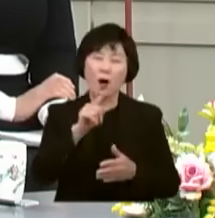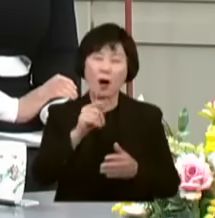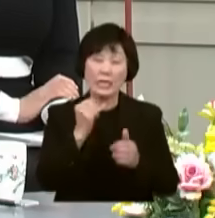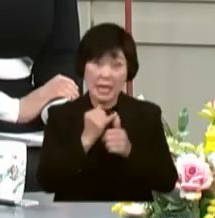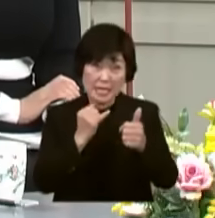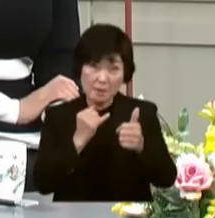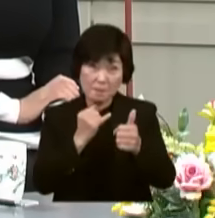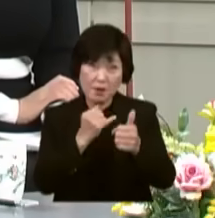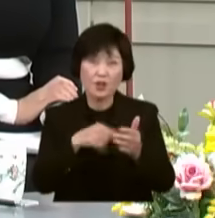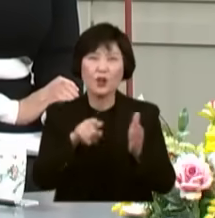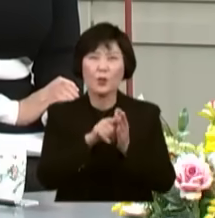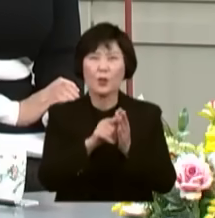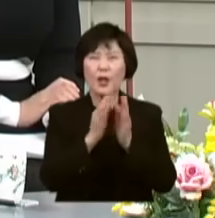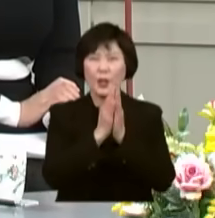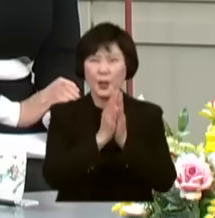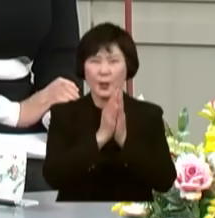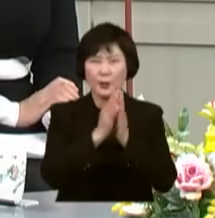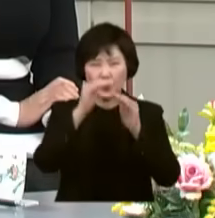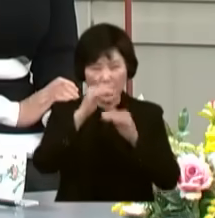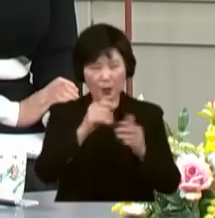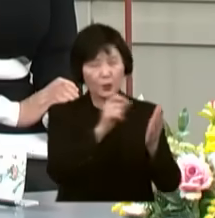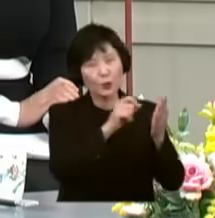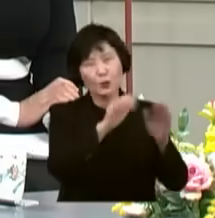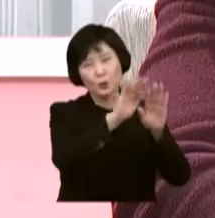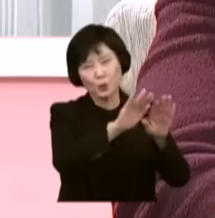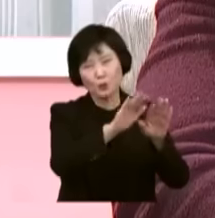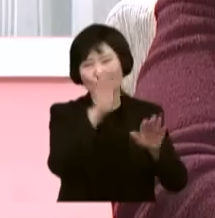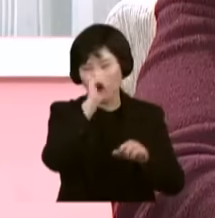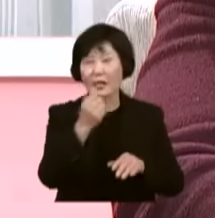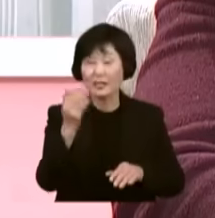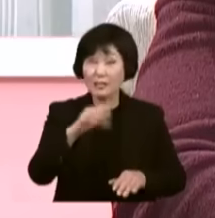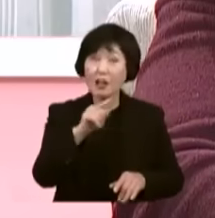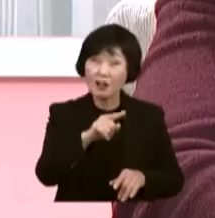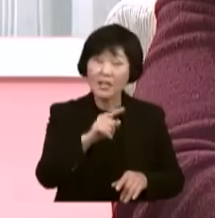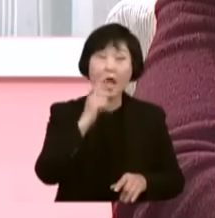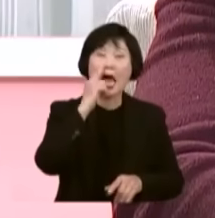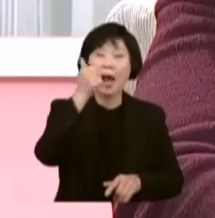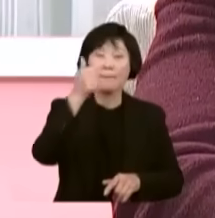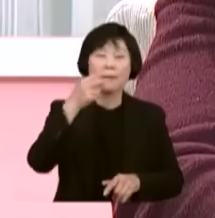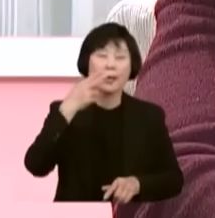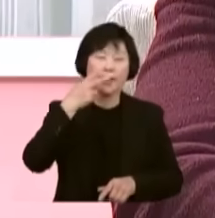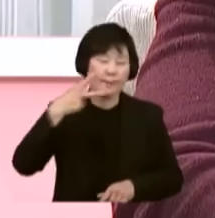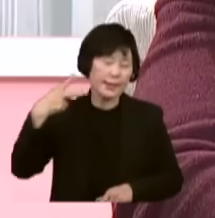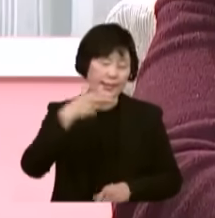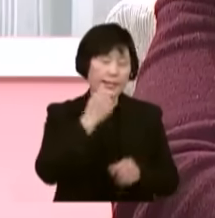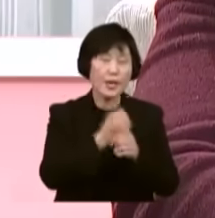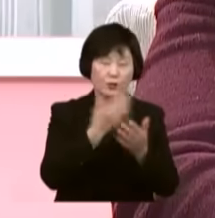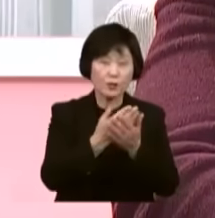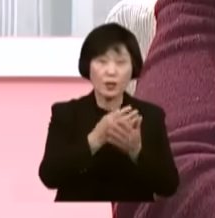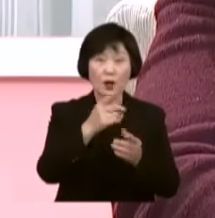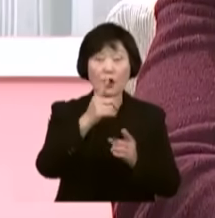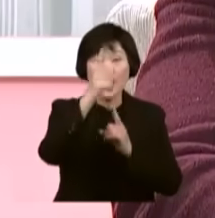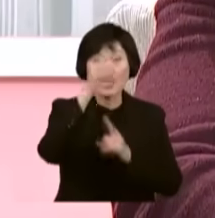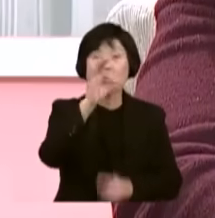좀 후회돼요. 그때 중학생 있는 무슨 배우자까지 생각을 미리 좀 거지. 이렇게 써놓고 올 걸. 거기다가 달랑 아빠 담배 끊게 해주세요. 이용식 담배